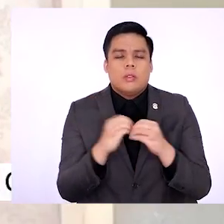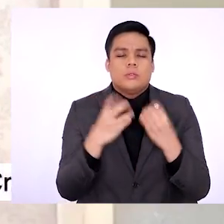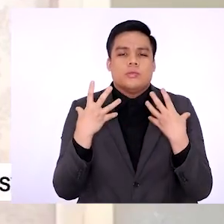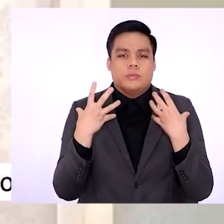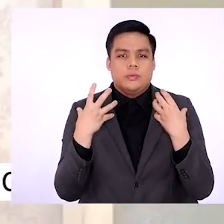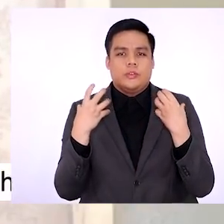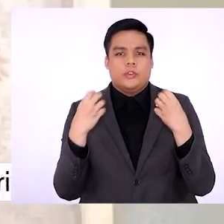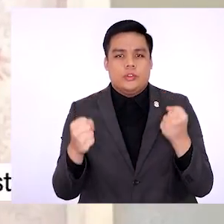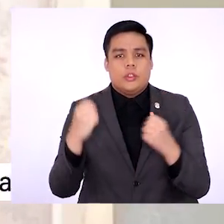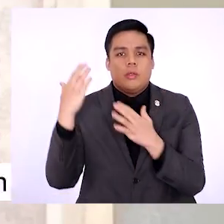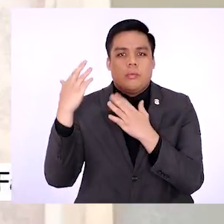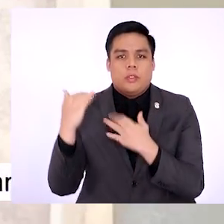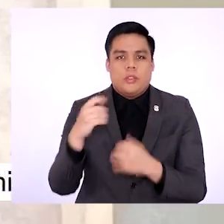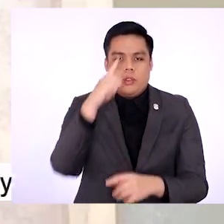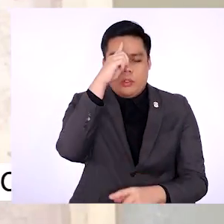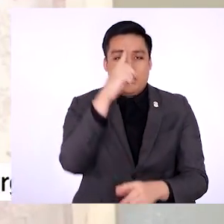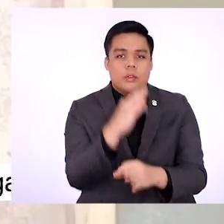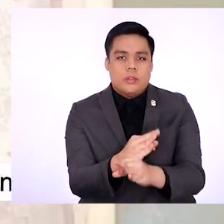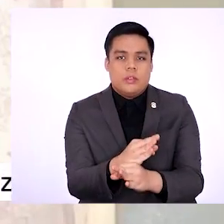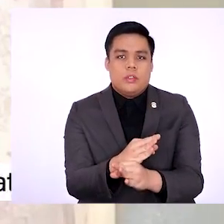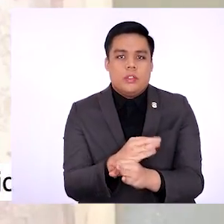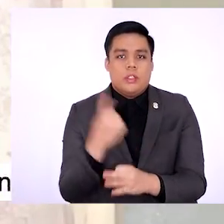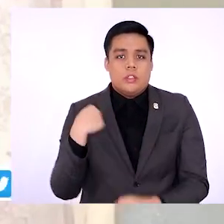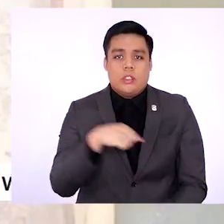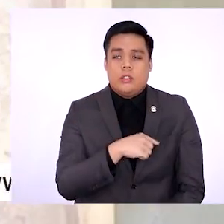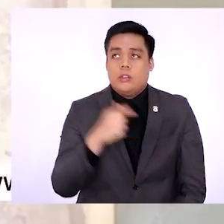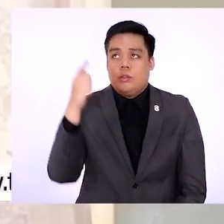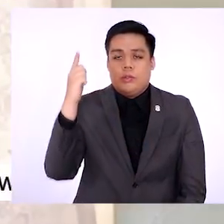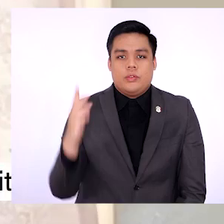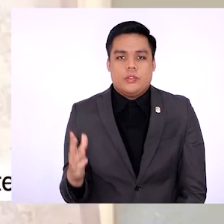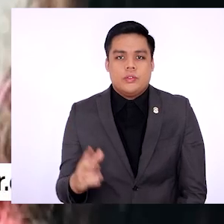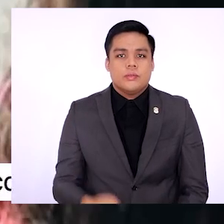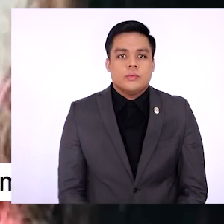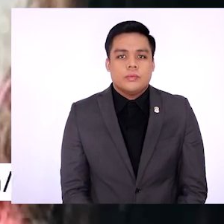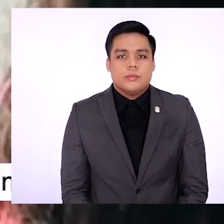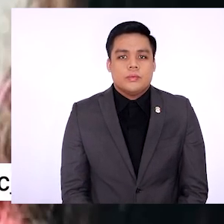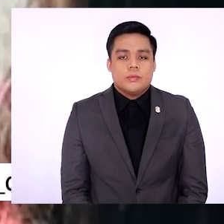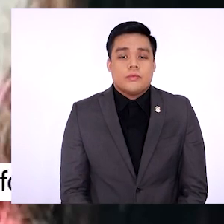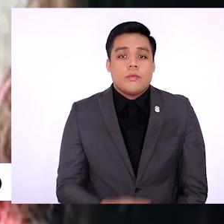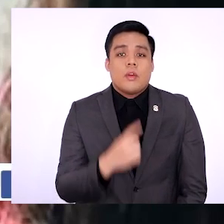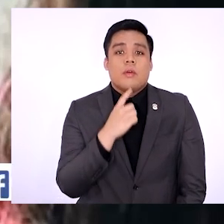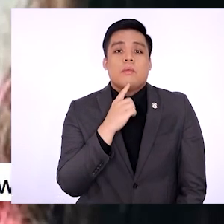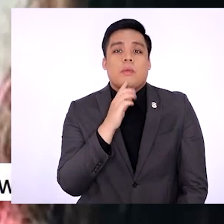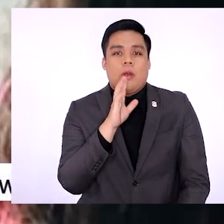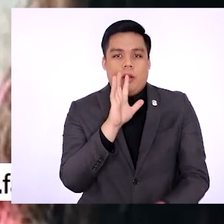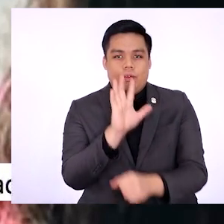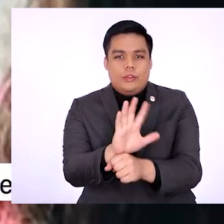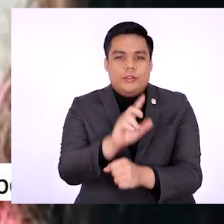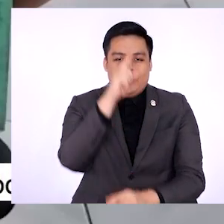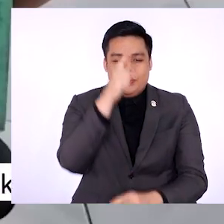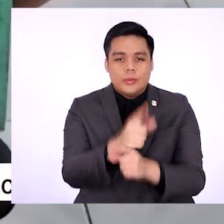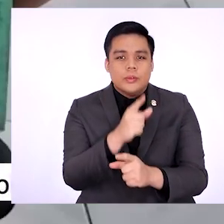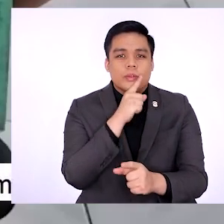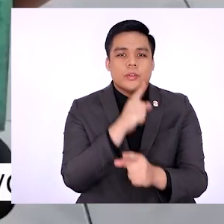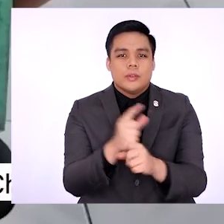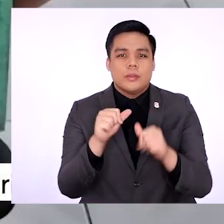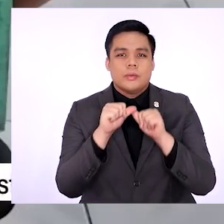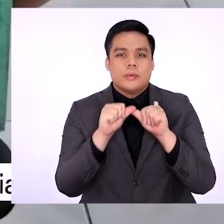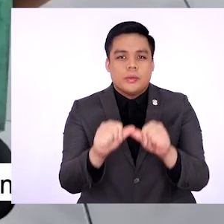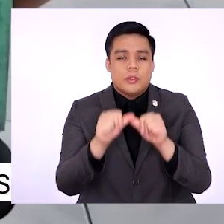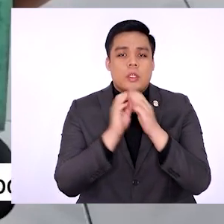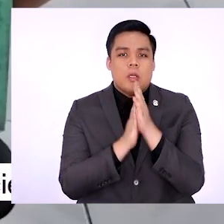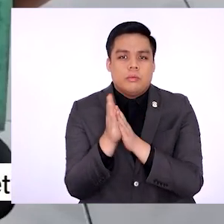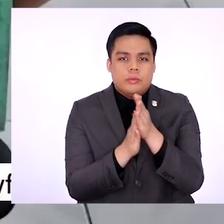nakakapagpatibay sa kanilang pag-asa at pananampalataya sa ating Panginoong Diyos. Pangako ng mga kapatid na patuloy sila na